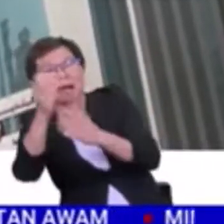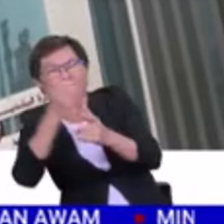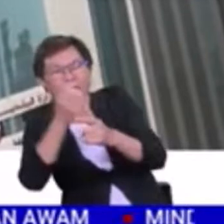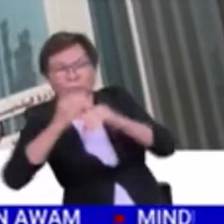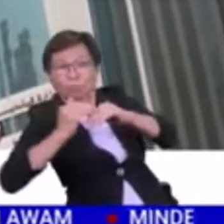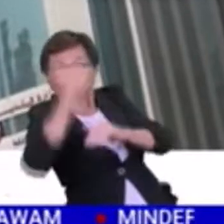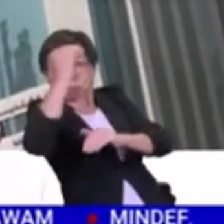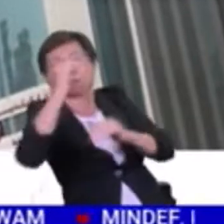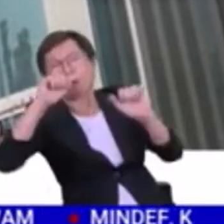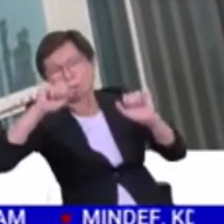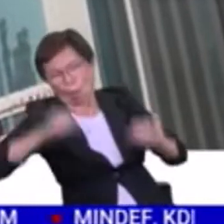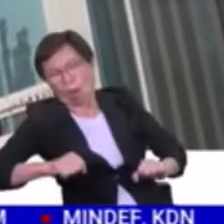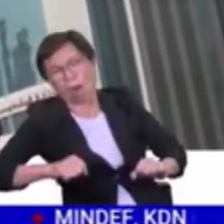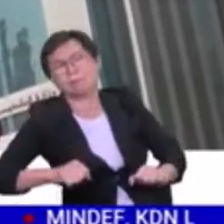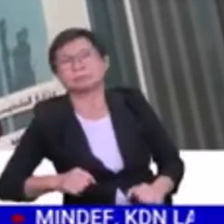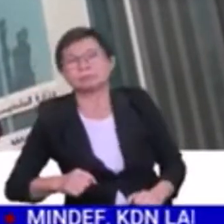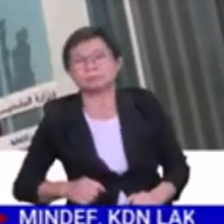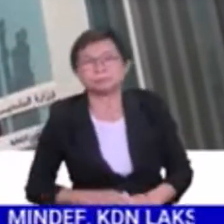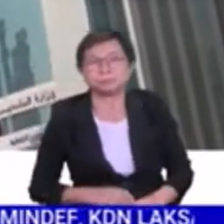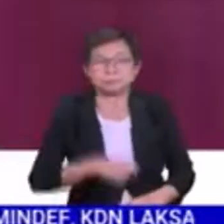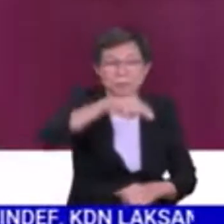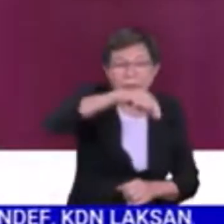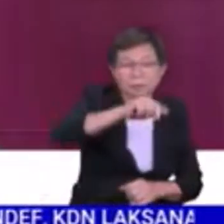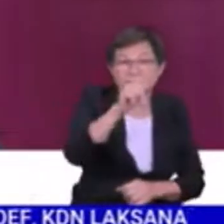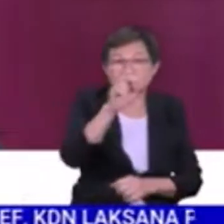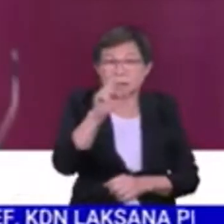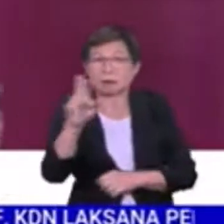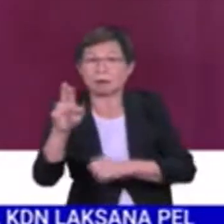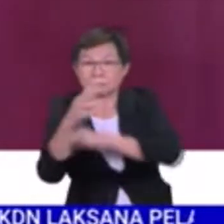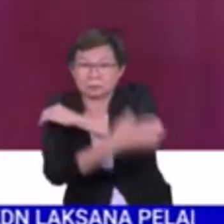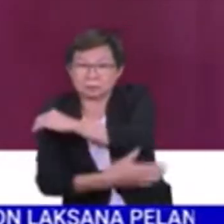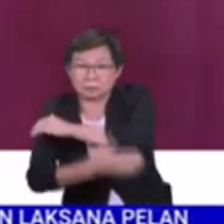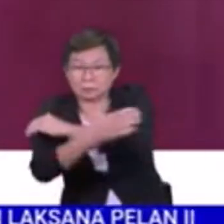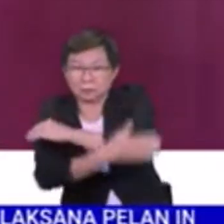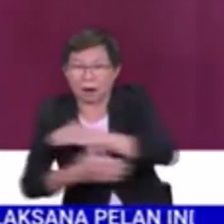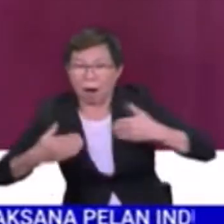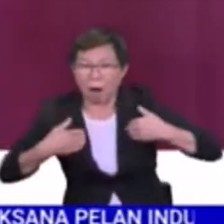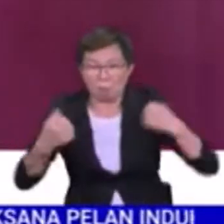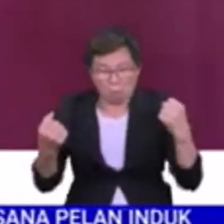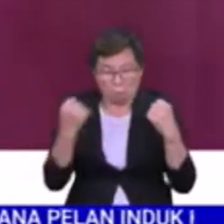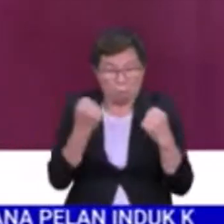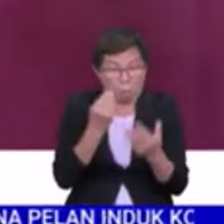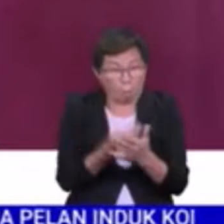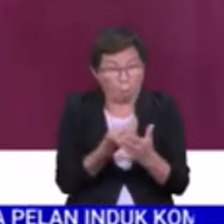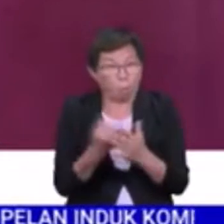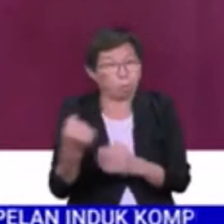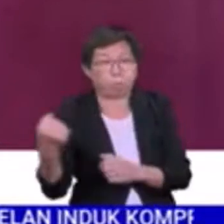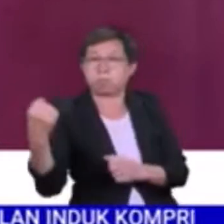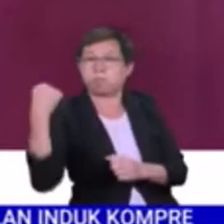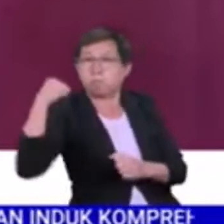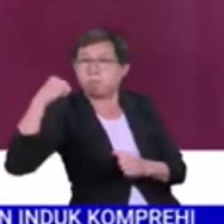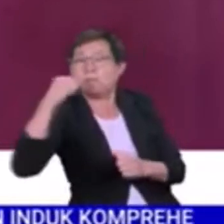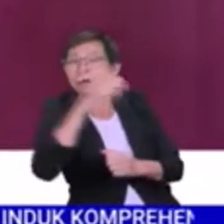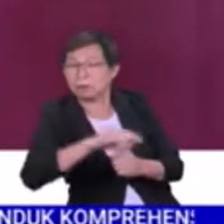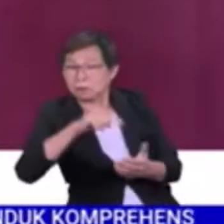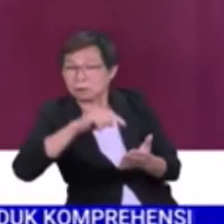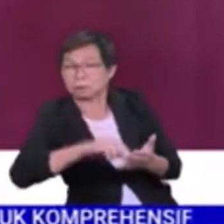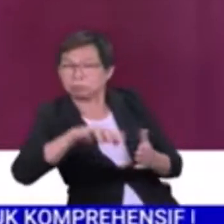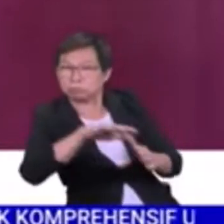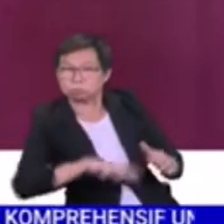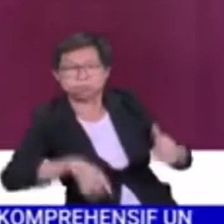daripada itu. Qatar sebuah negara yang mempunyai kekuatan kewangan. Jadi inilah